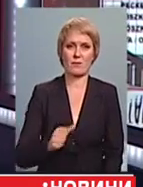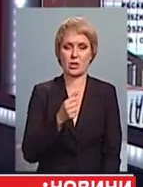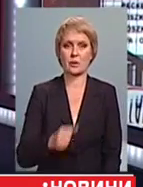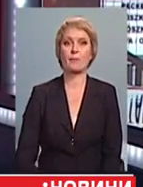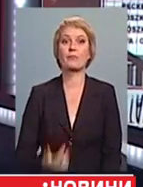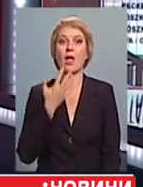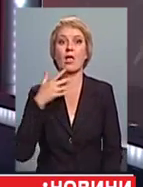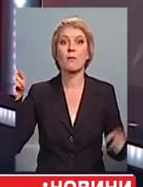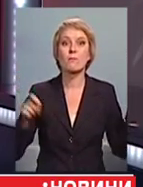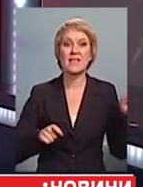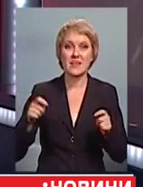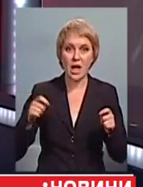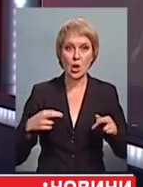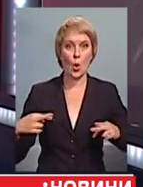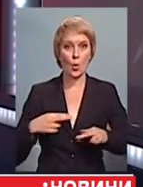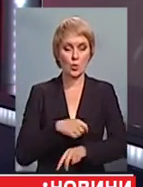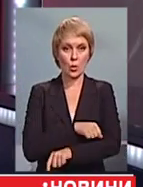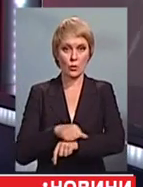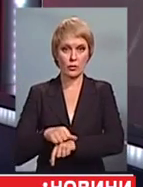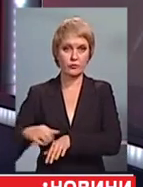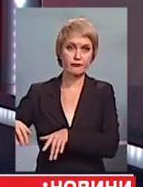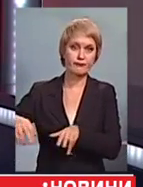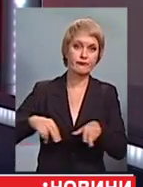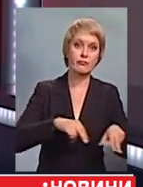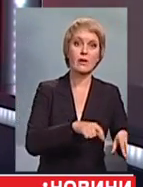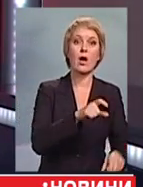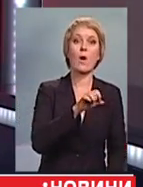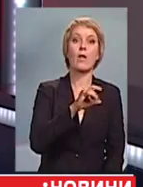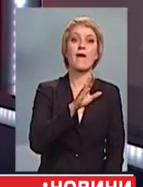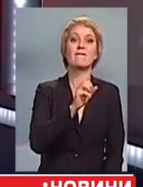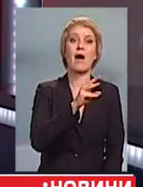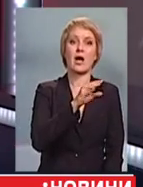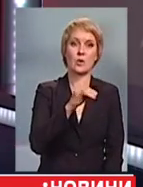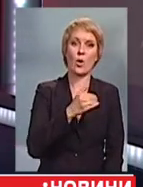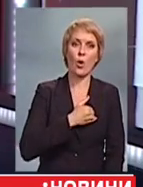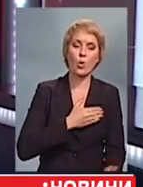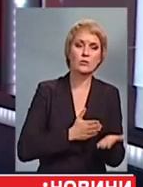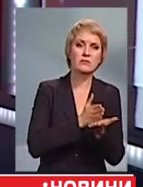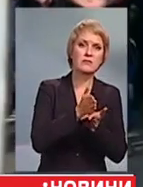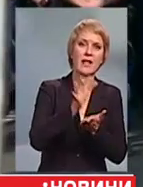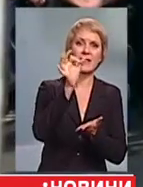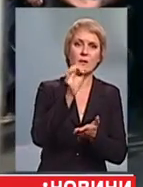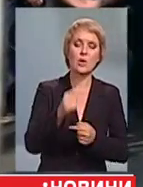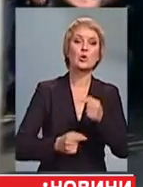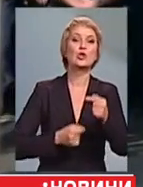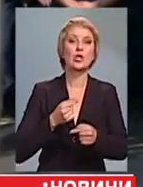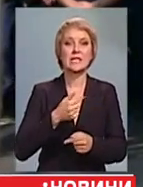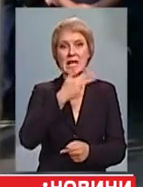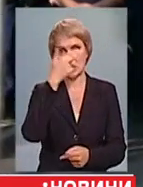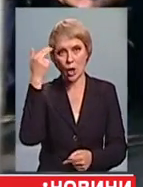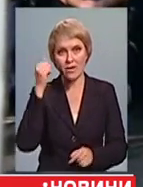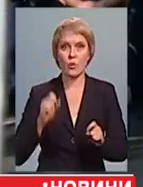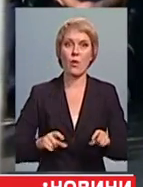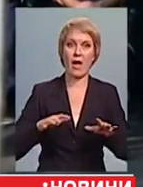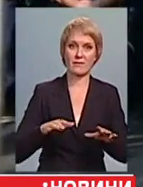Мігранти від угорського кордону рушили в Хорватію. Звідти планують дістатися Німеччини через Словенію та Австрію. Перед цим сотні